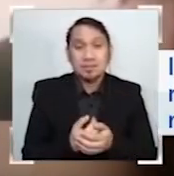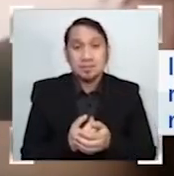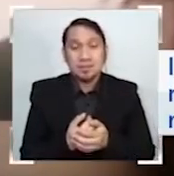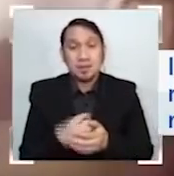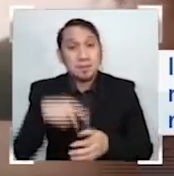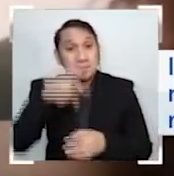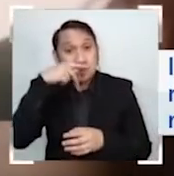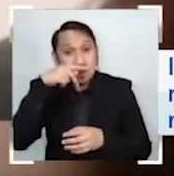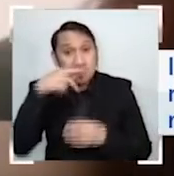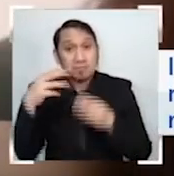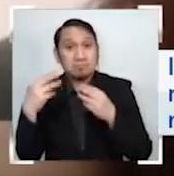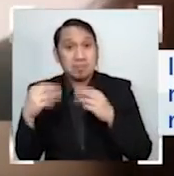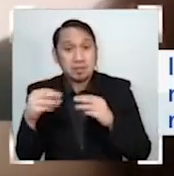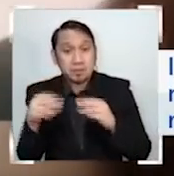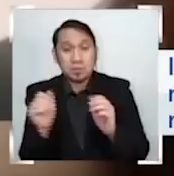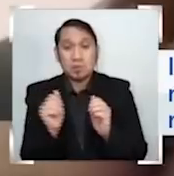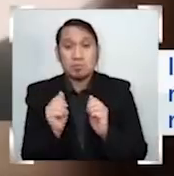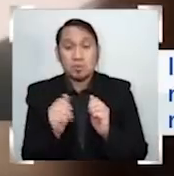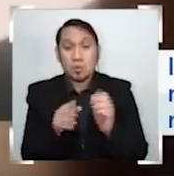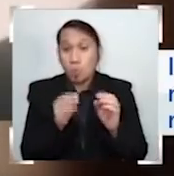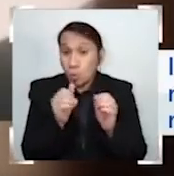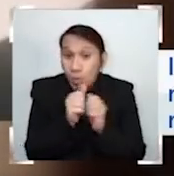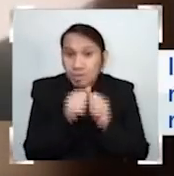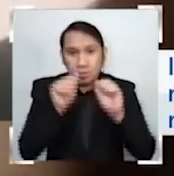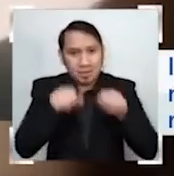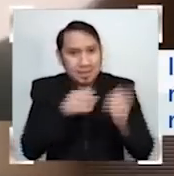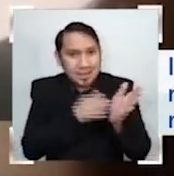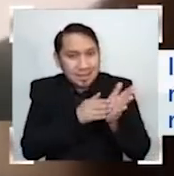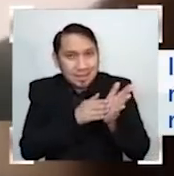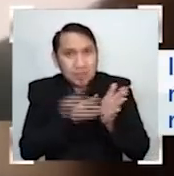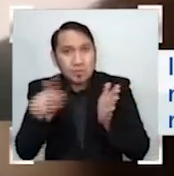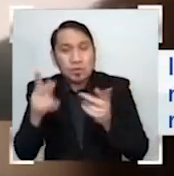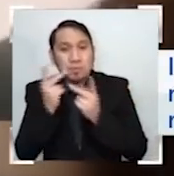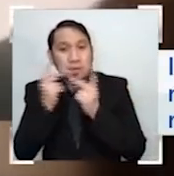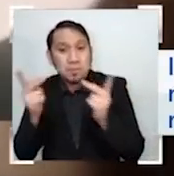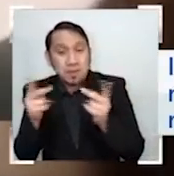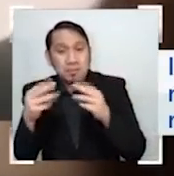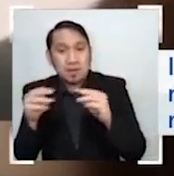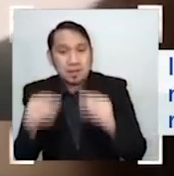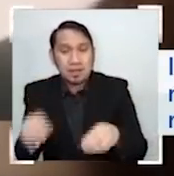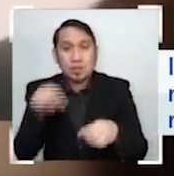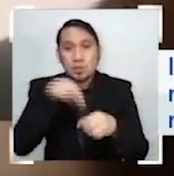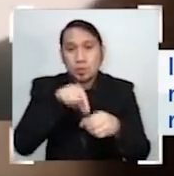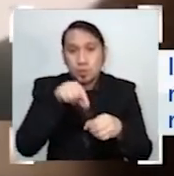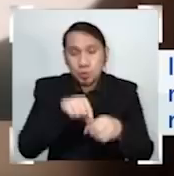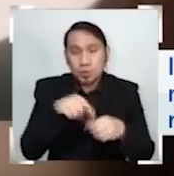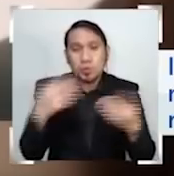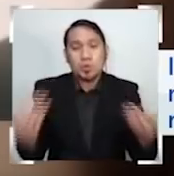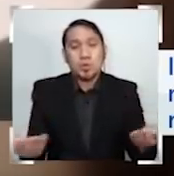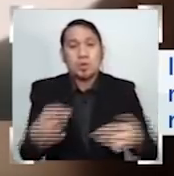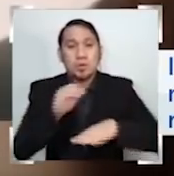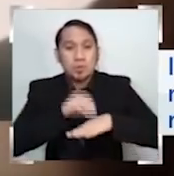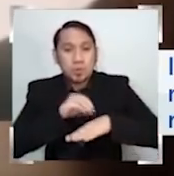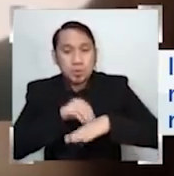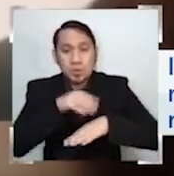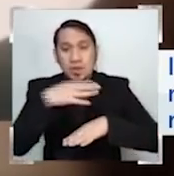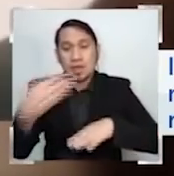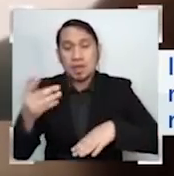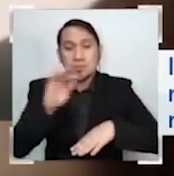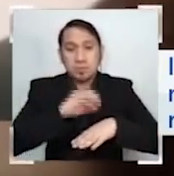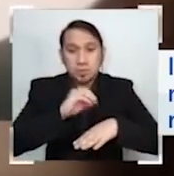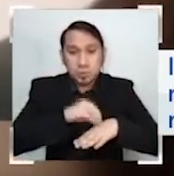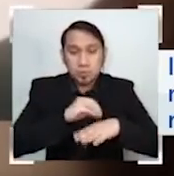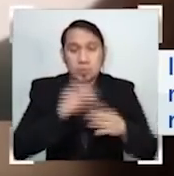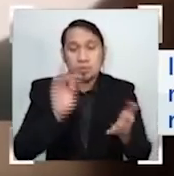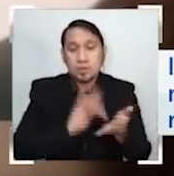private markets lang with the exemptions sa public markets, groceries, convenience stores, pharmacies selling essential goods